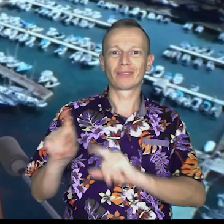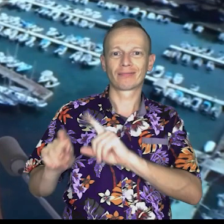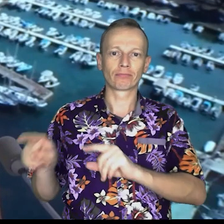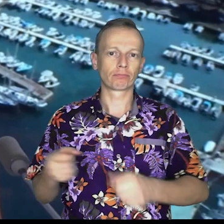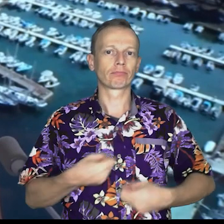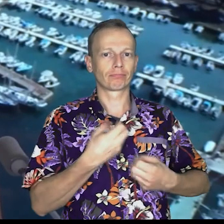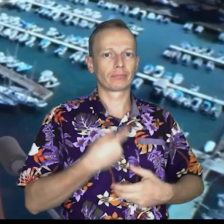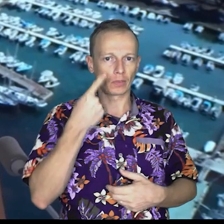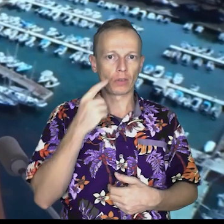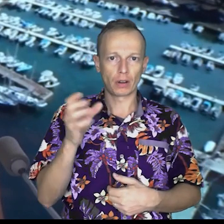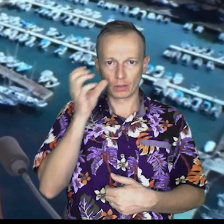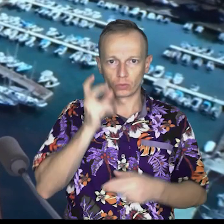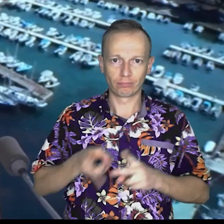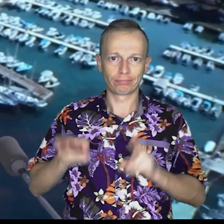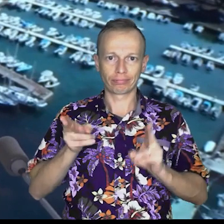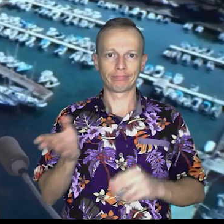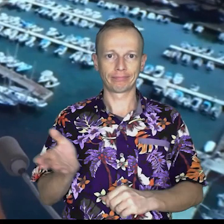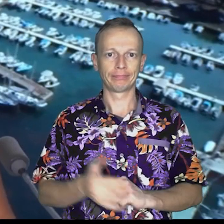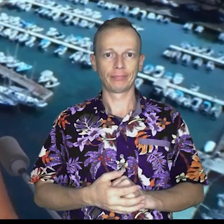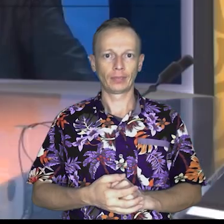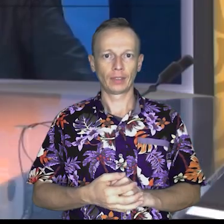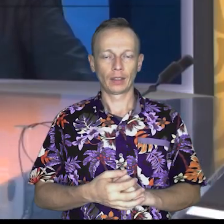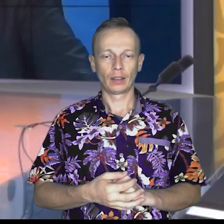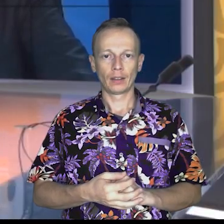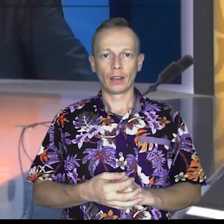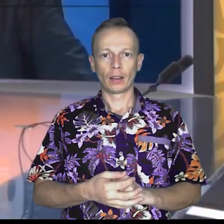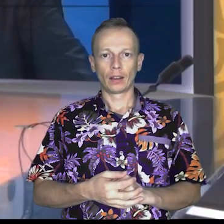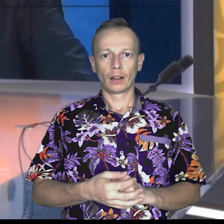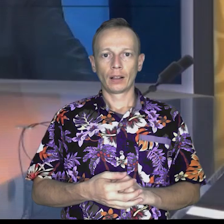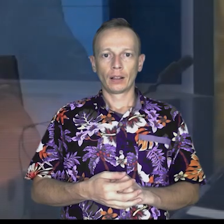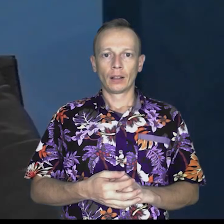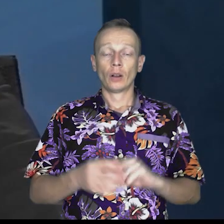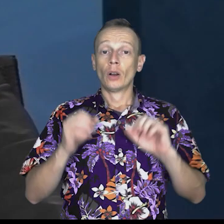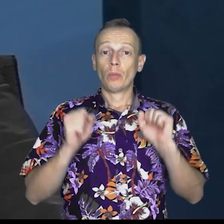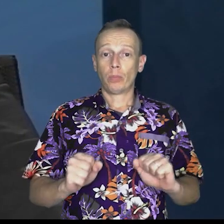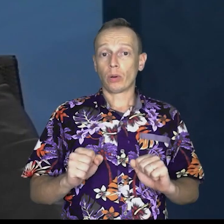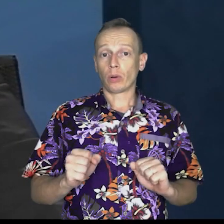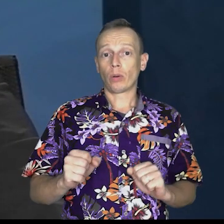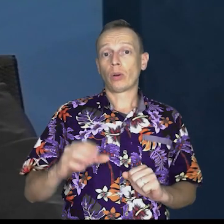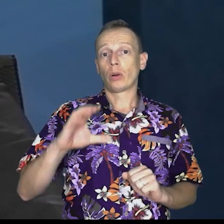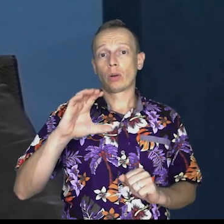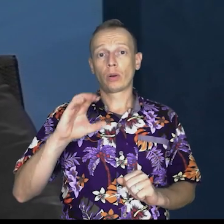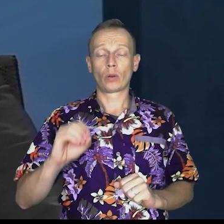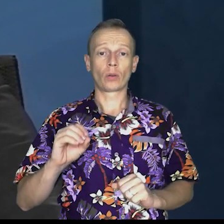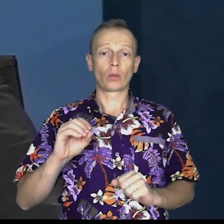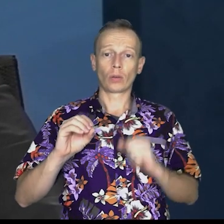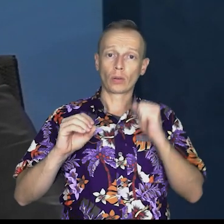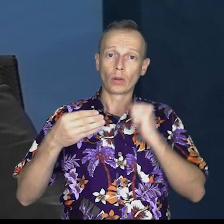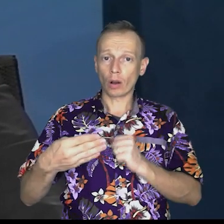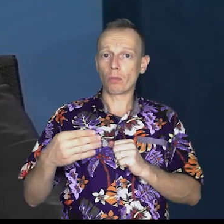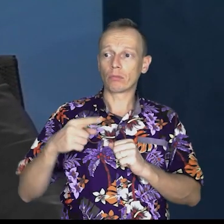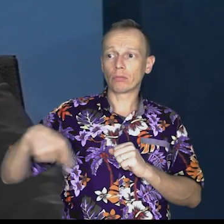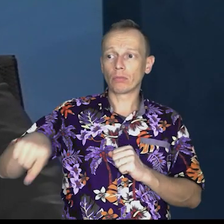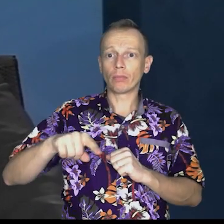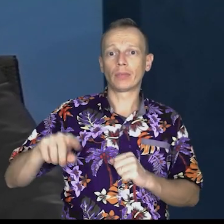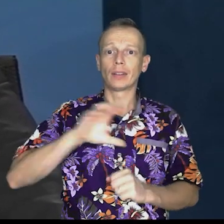dans le cadre de l'invité café. C'était ce matin. Les collectivités d'outre-mer peuvent bénéficier du concours financier